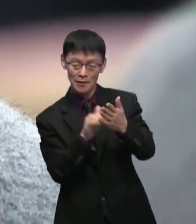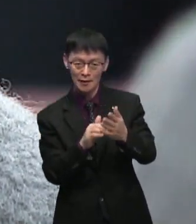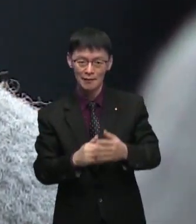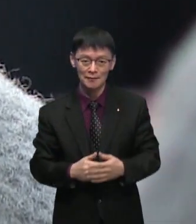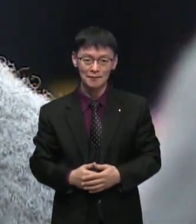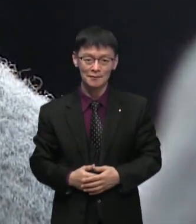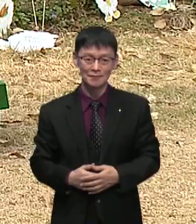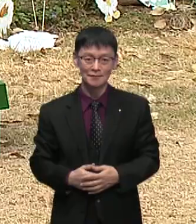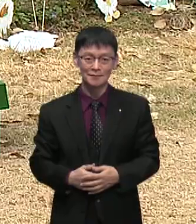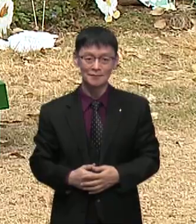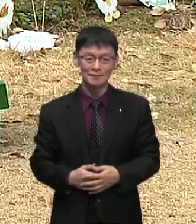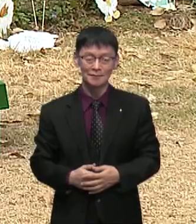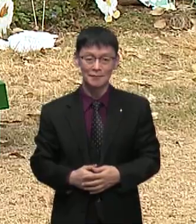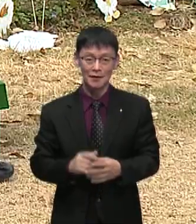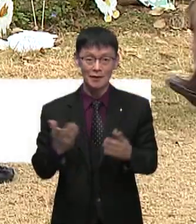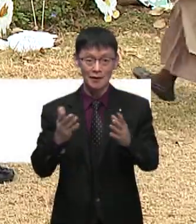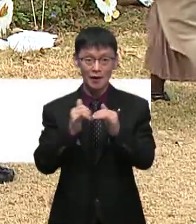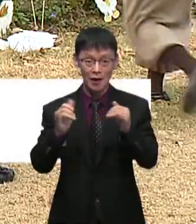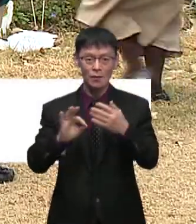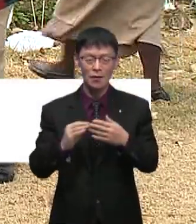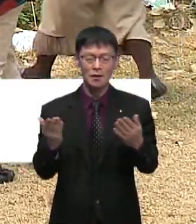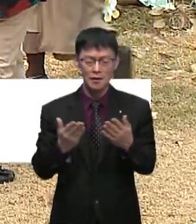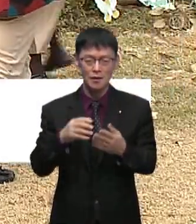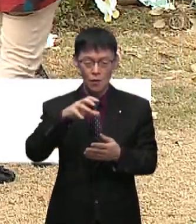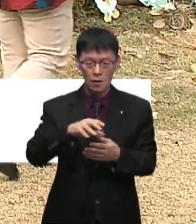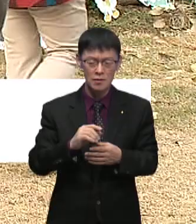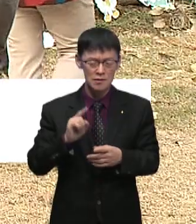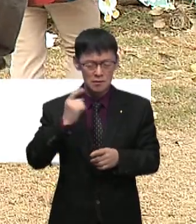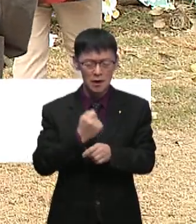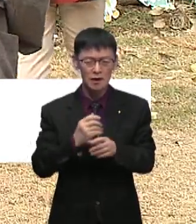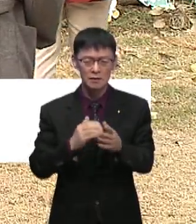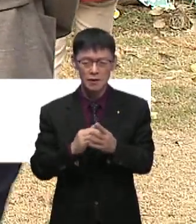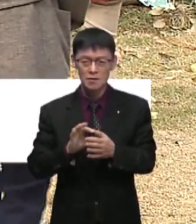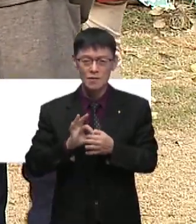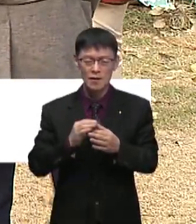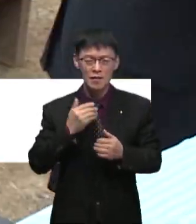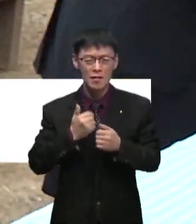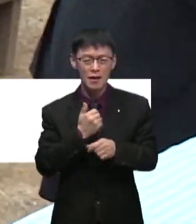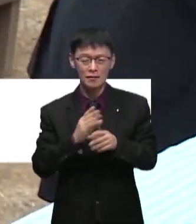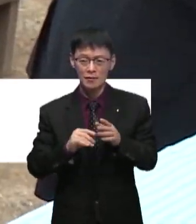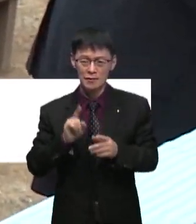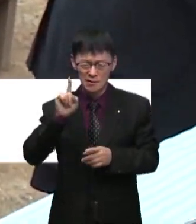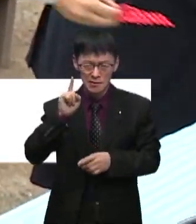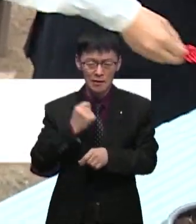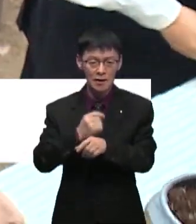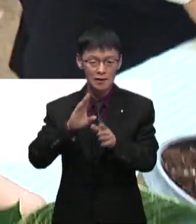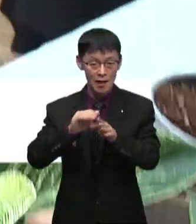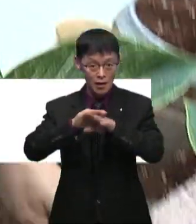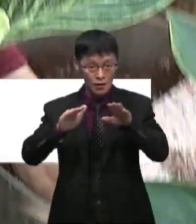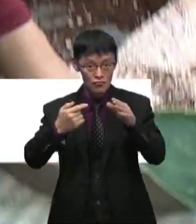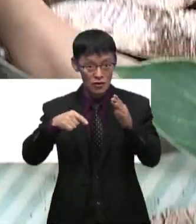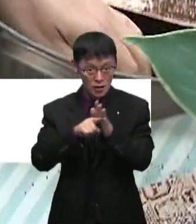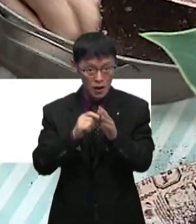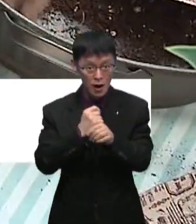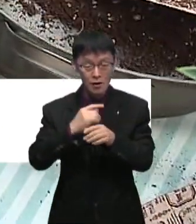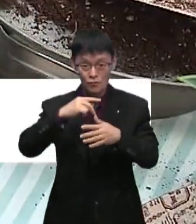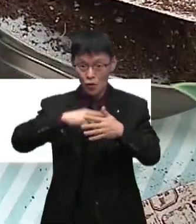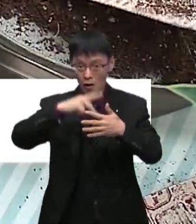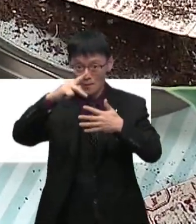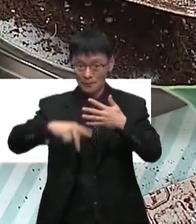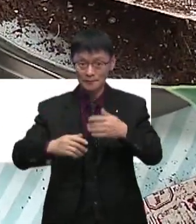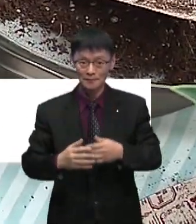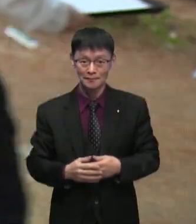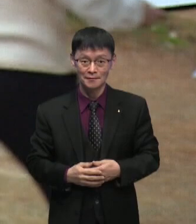적어갑니다. 직장인들이 업무 현장에서 겪는 관계 갈등과 직무 스트레스 해소를 위해 추진된